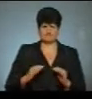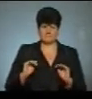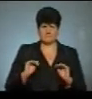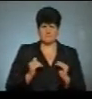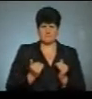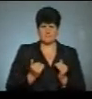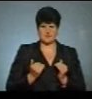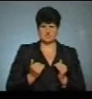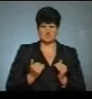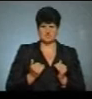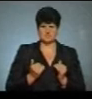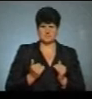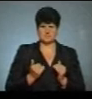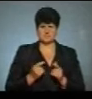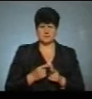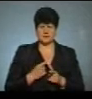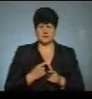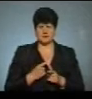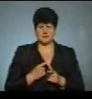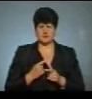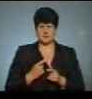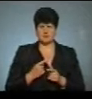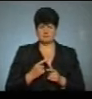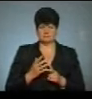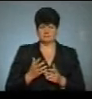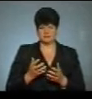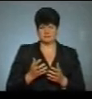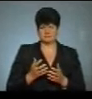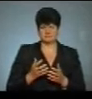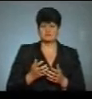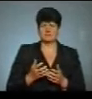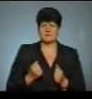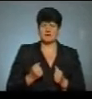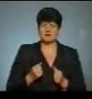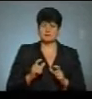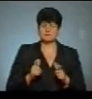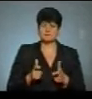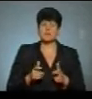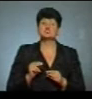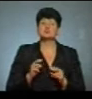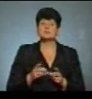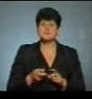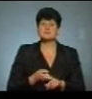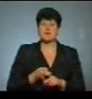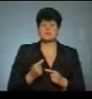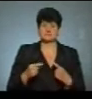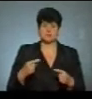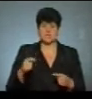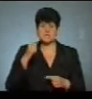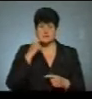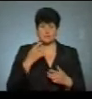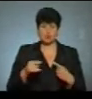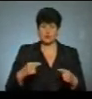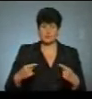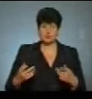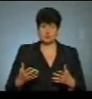ніж середньостатистично приймає таку новину. Як думаєте, з чим це пов'язано, що різні вікові категорії